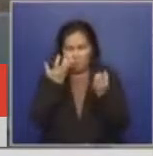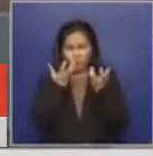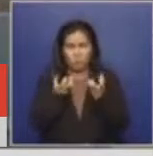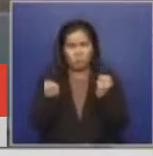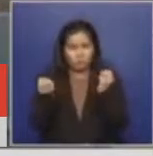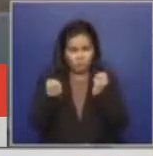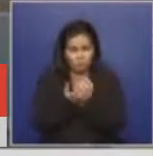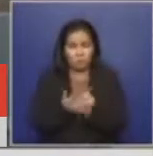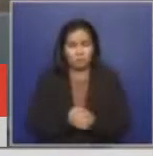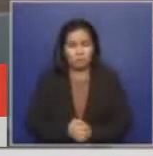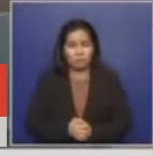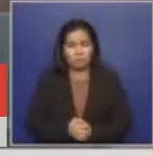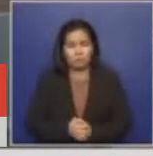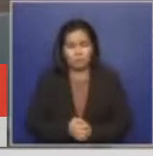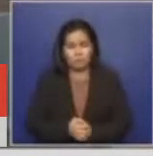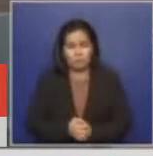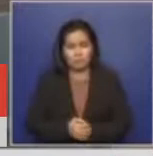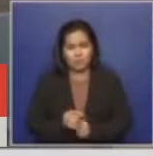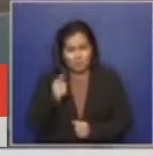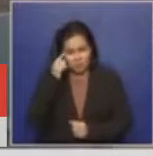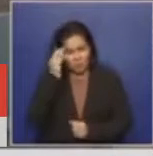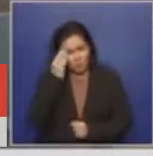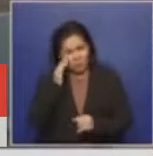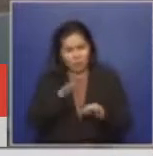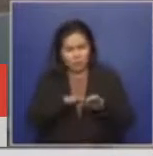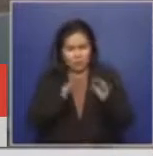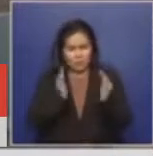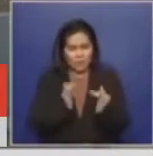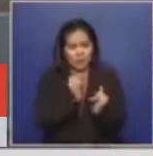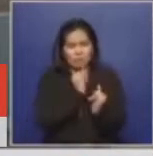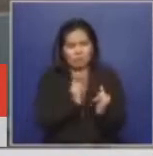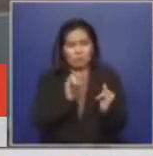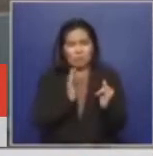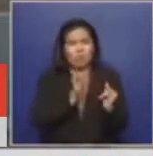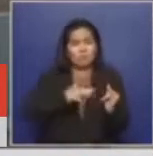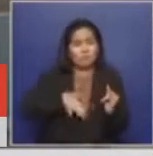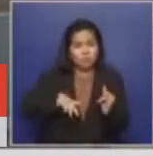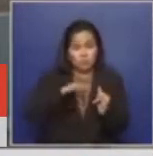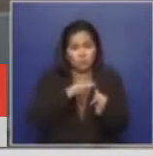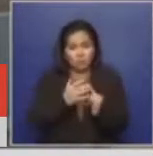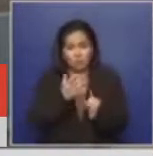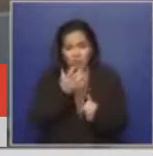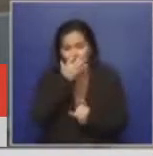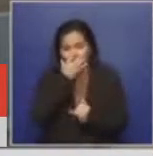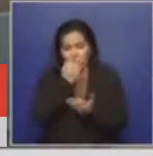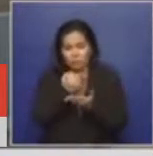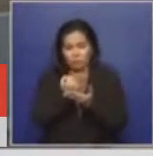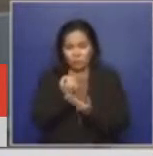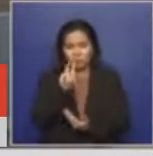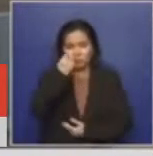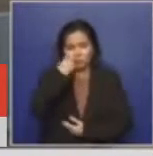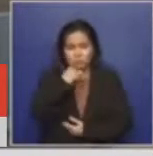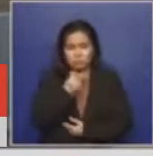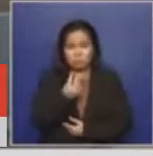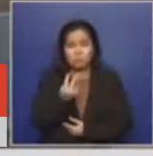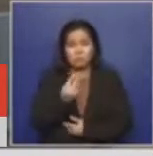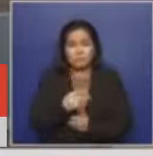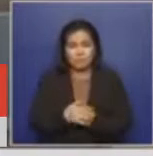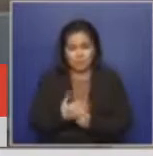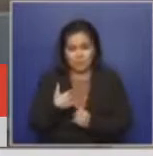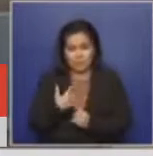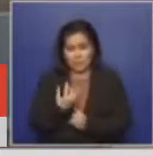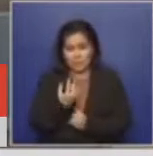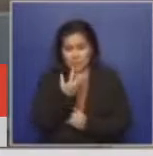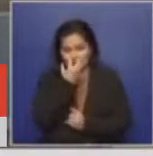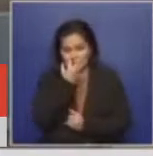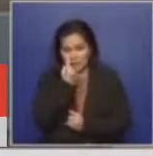งต้องไม่นอนเตียงทั่วๆไปนะครับเครื่องช่วยหายใจนะครับก็คงต้องใช้เครื่องนึงหลายๆคนนะ